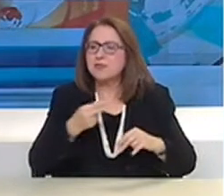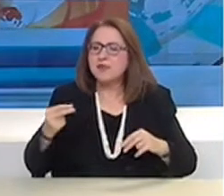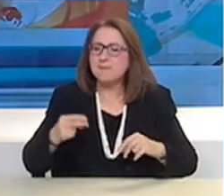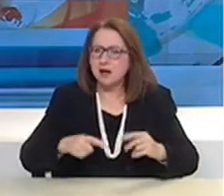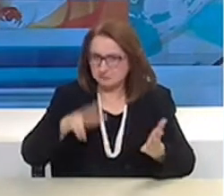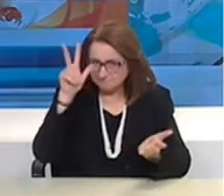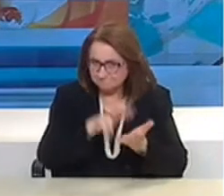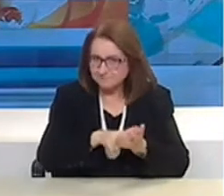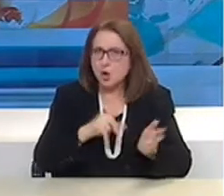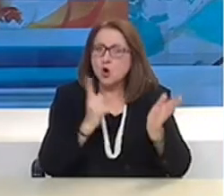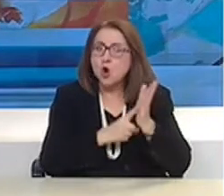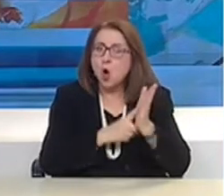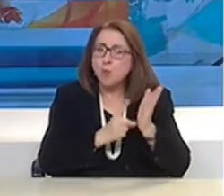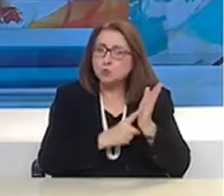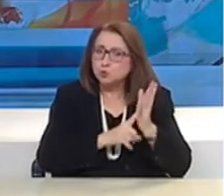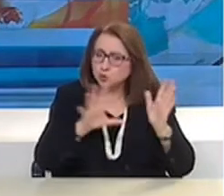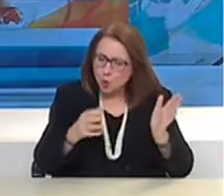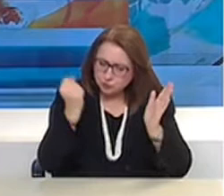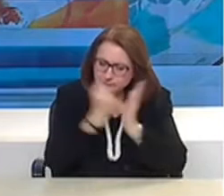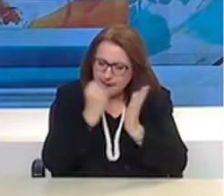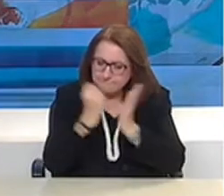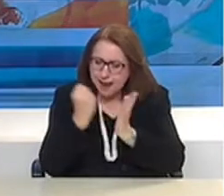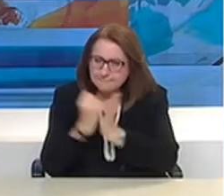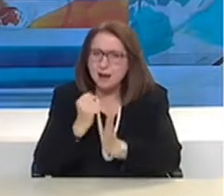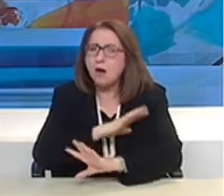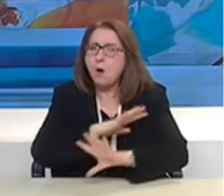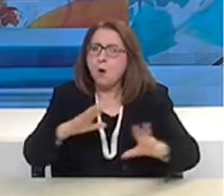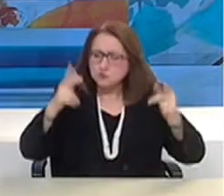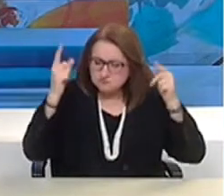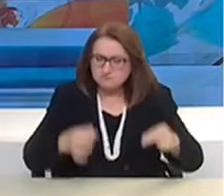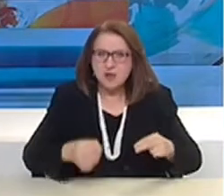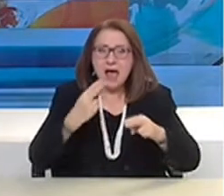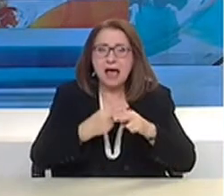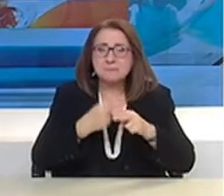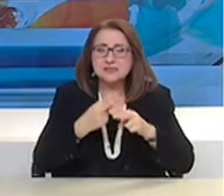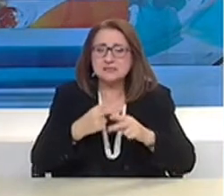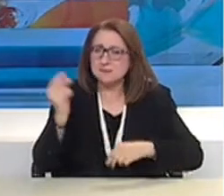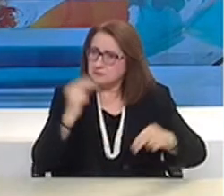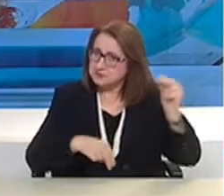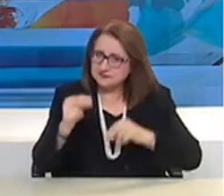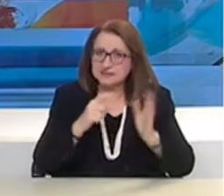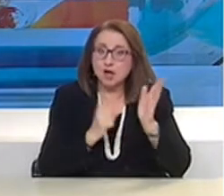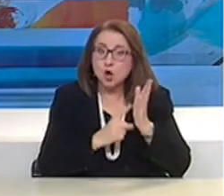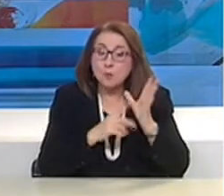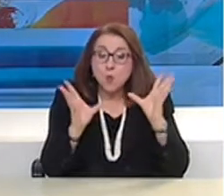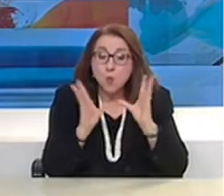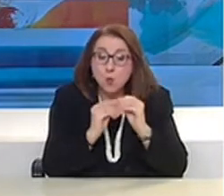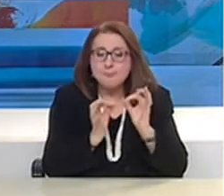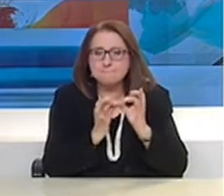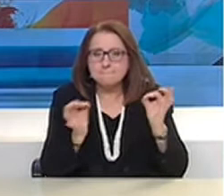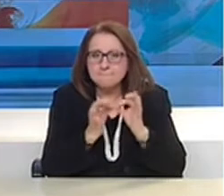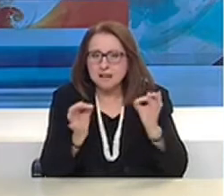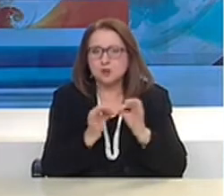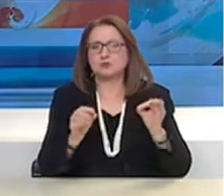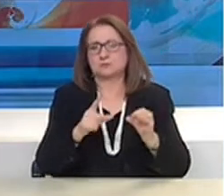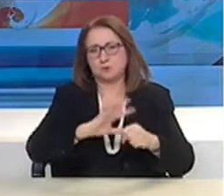των πράξεων νομοθετικού περιεχομένου που η κυβέρνηση ψήφισε και αφορούσε τα μέτρα ελέγχου και